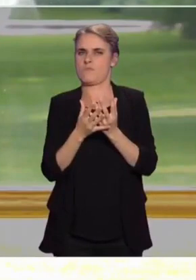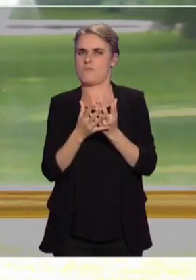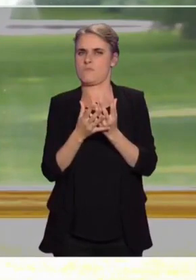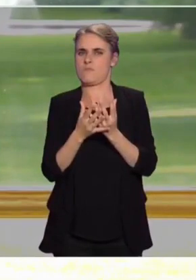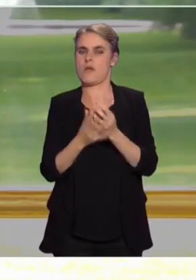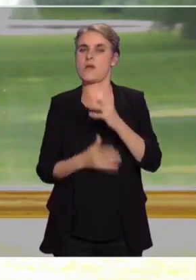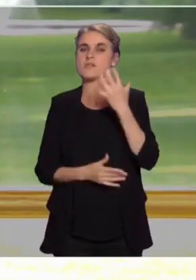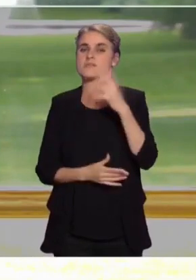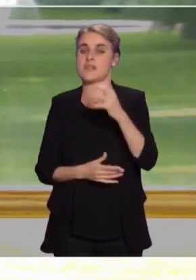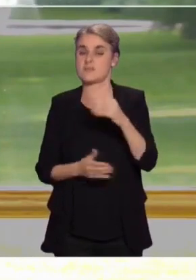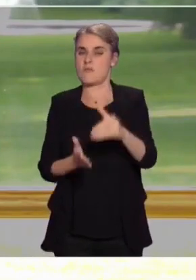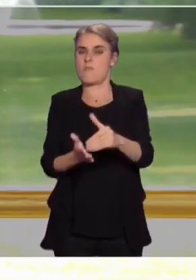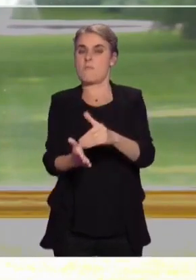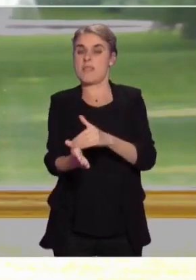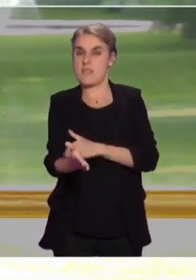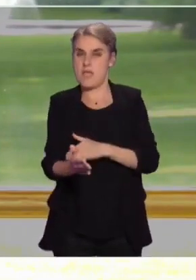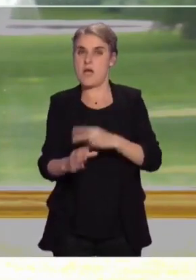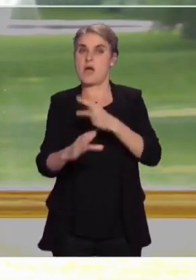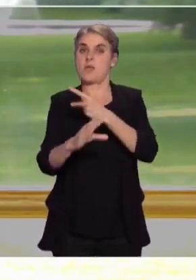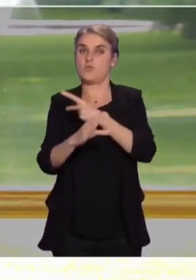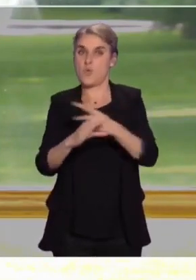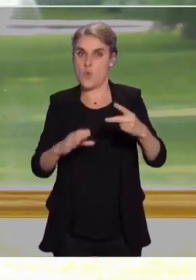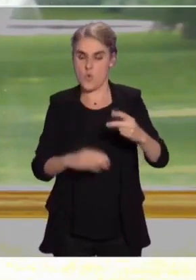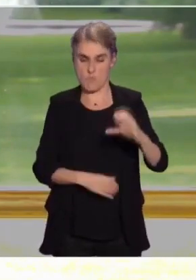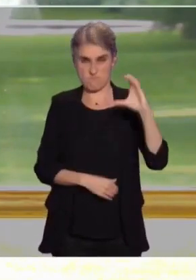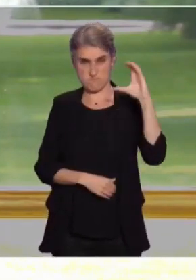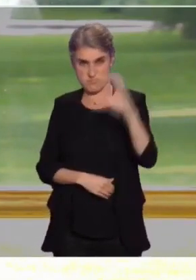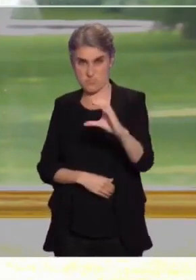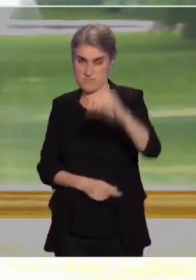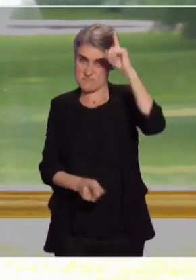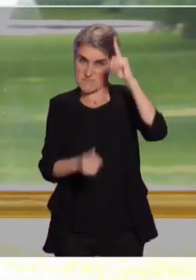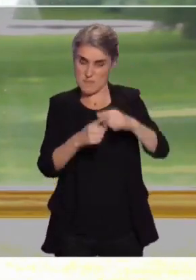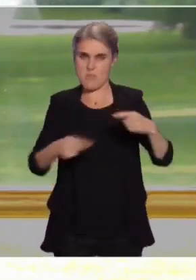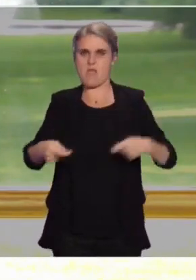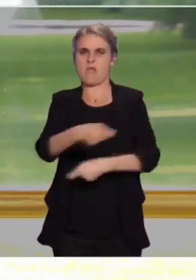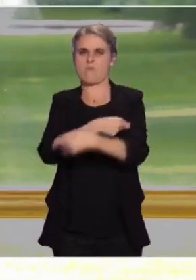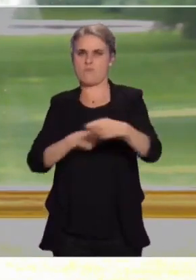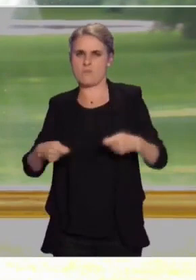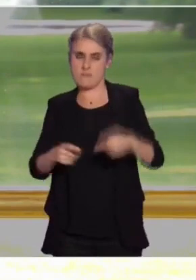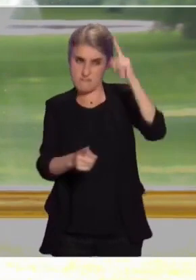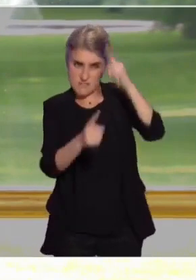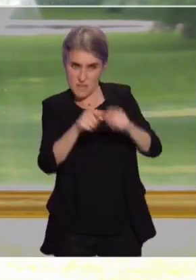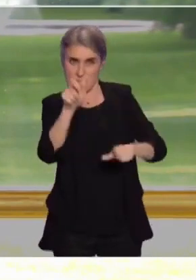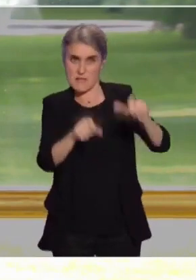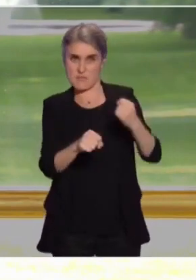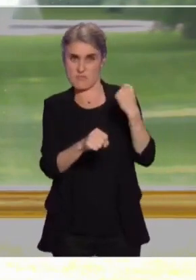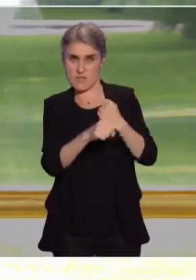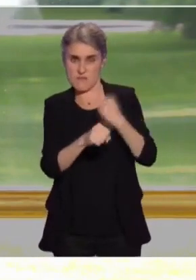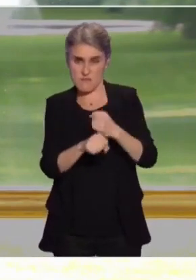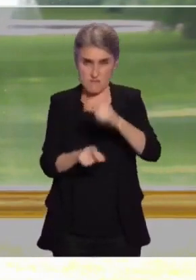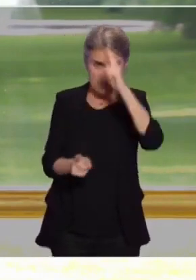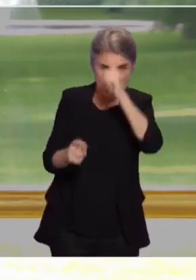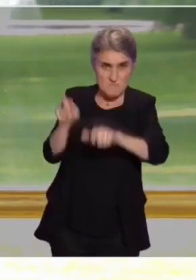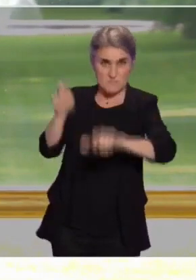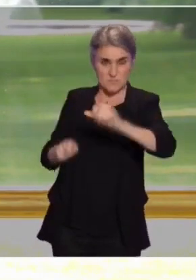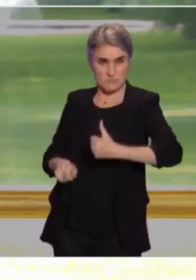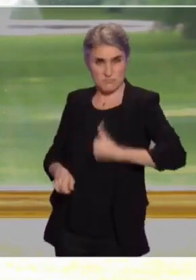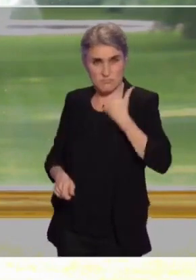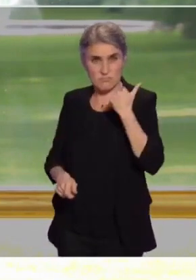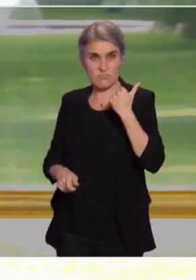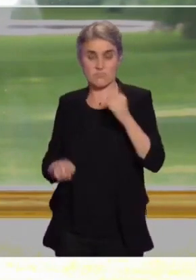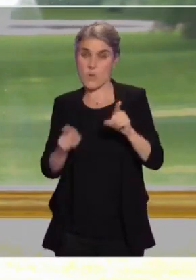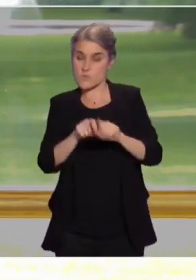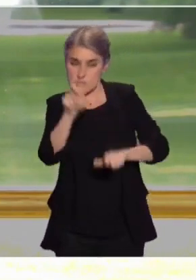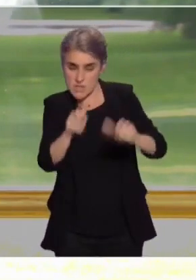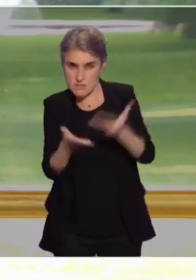500 milliards d'euros pour notre économie pour les travailleurs pour les entrepreneurs mais aussi pour les plus